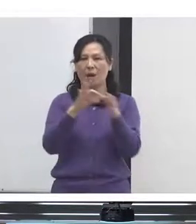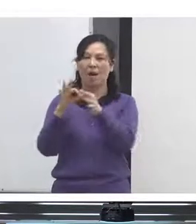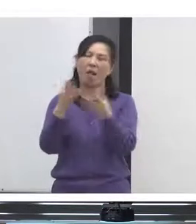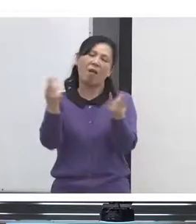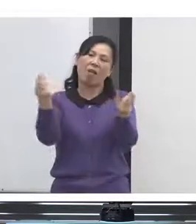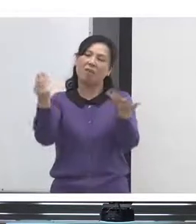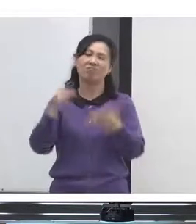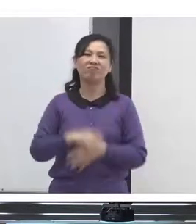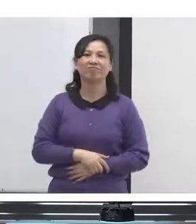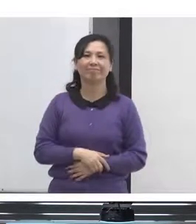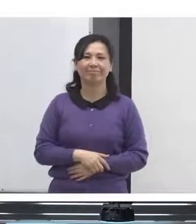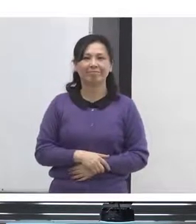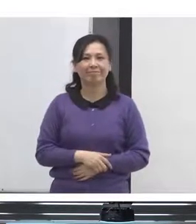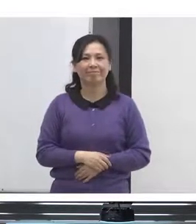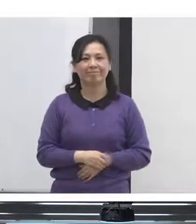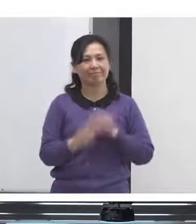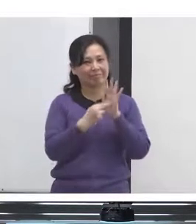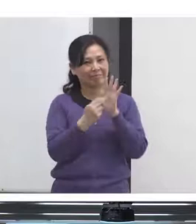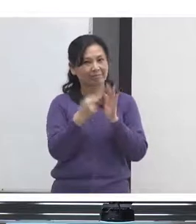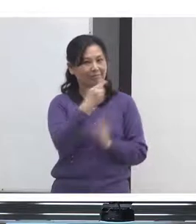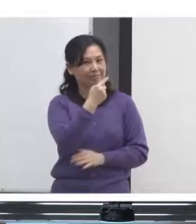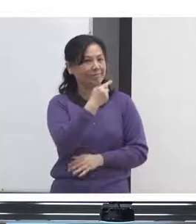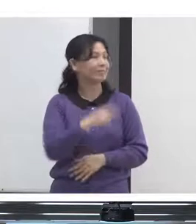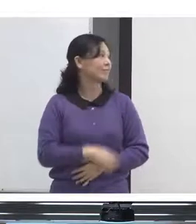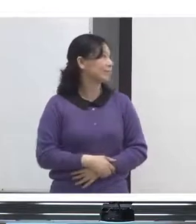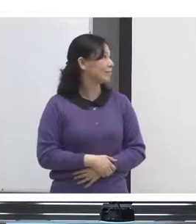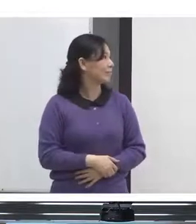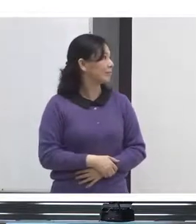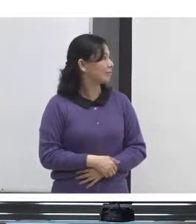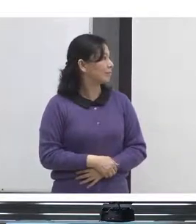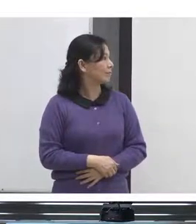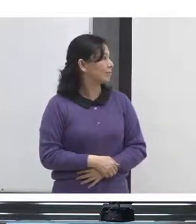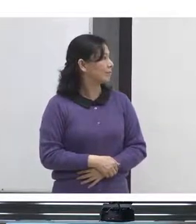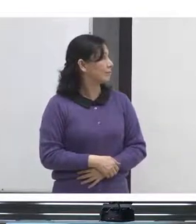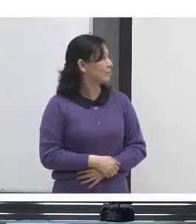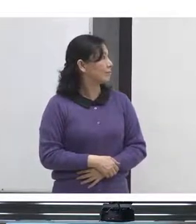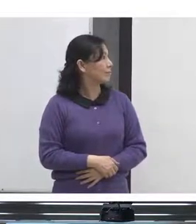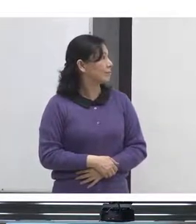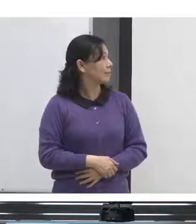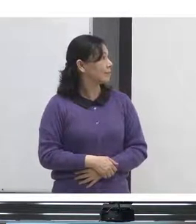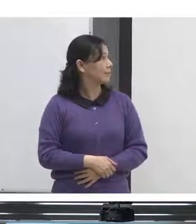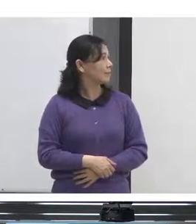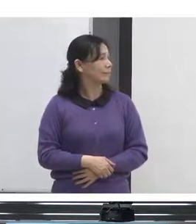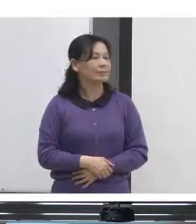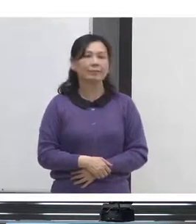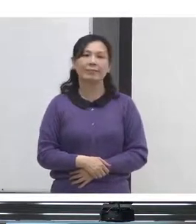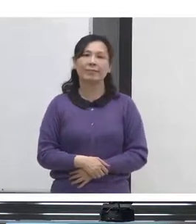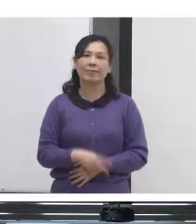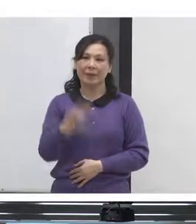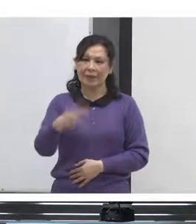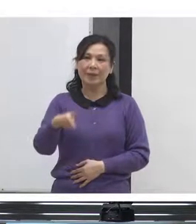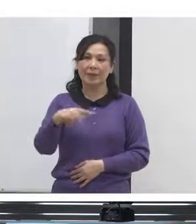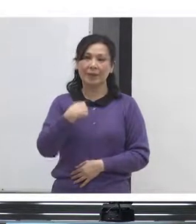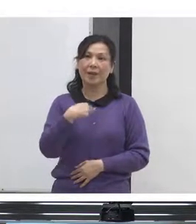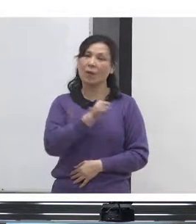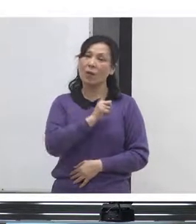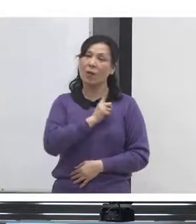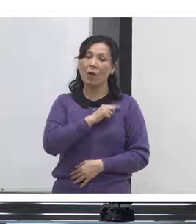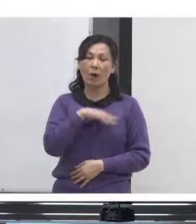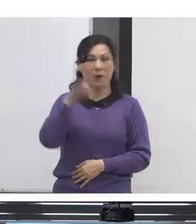这样子。那跟大家一下分享一下这个研究的一个发现。好，那我也开发了一个，就是因为像